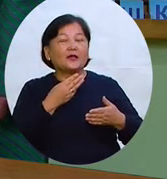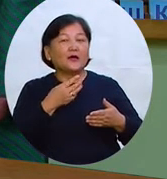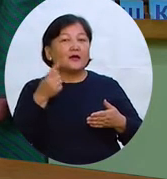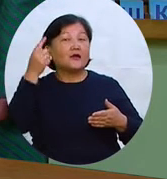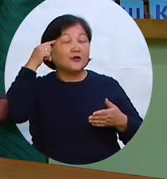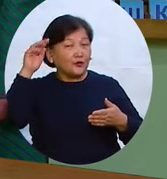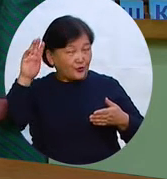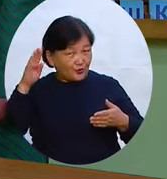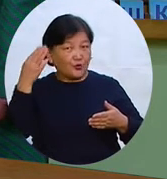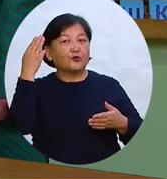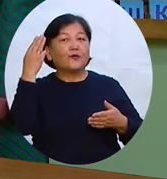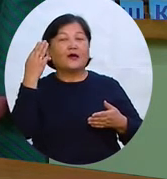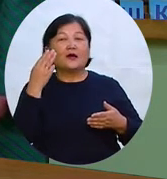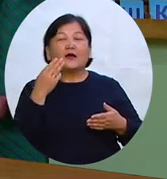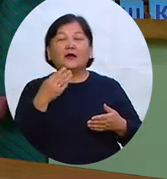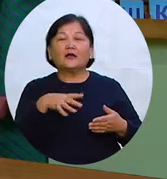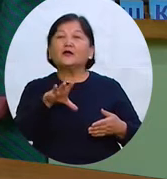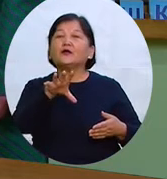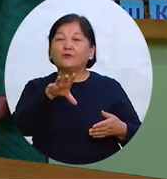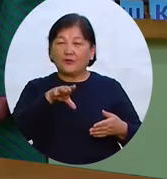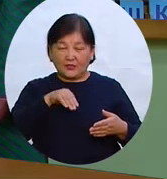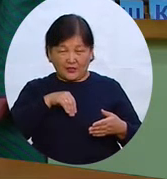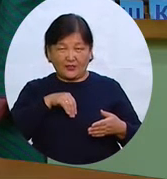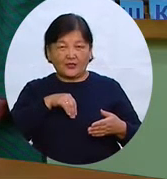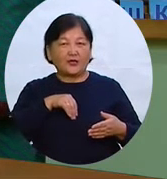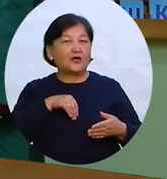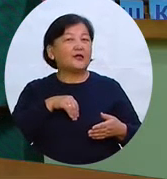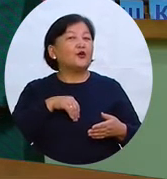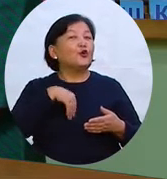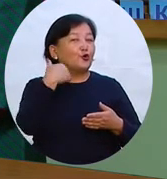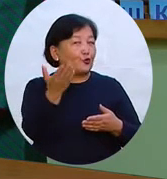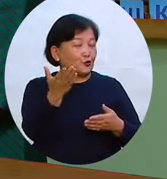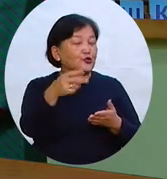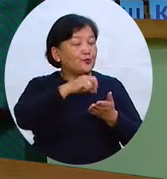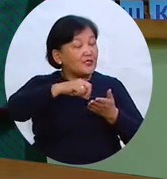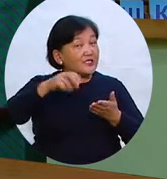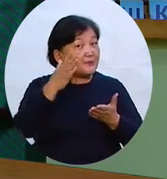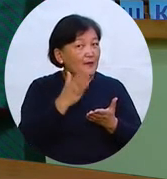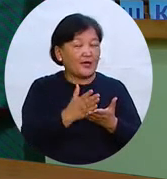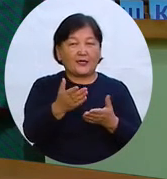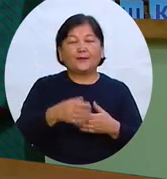Уран дүрслэлийг оновчтой ашиглах ийм сайхан шүлэг болдог байх нь вэ шүү хүүхдүүд ээ.